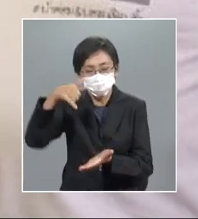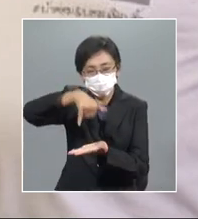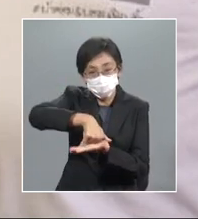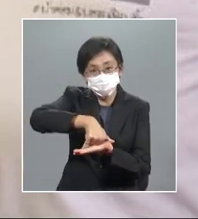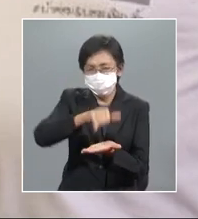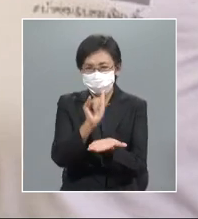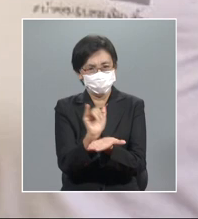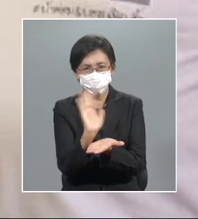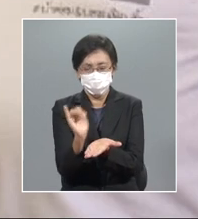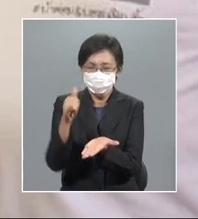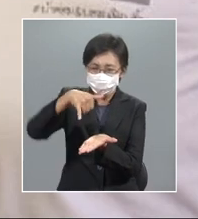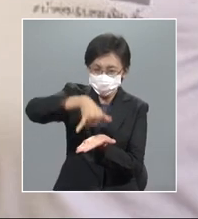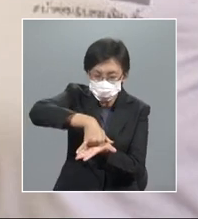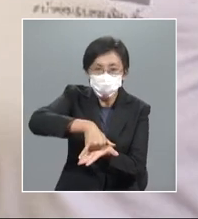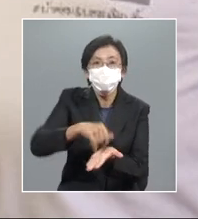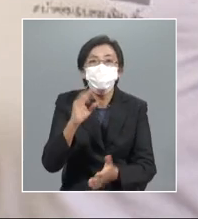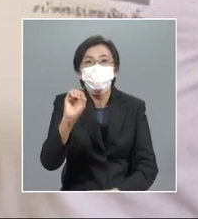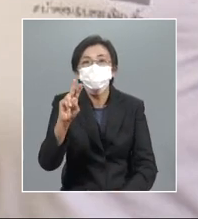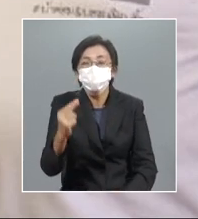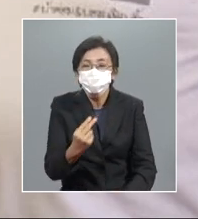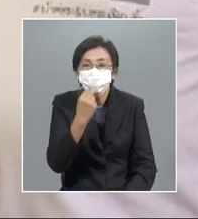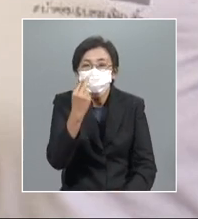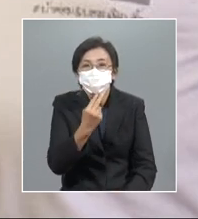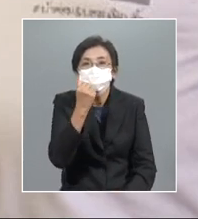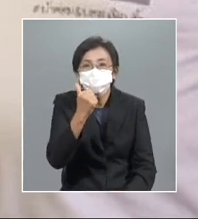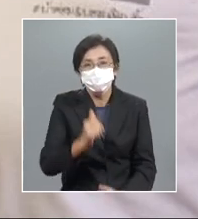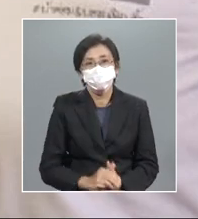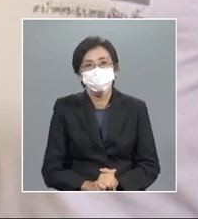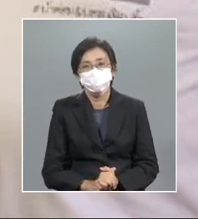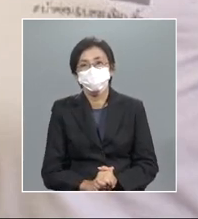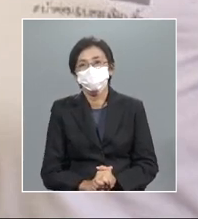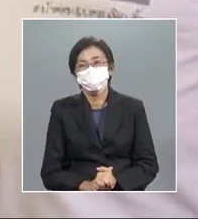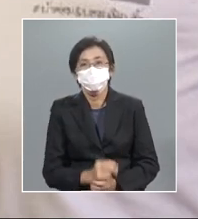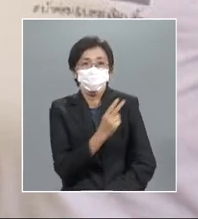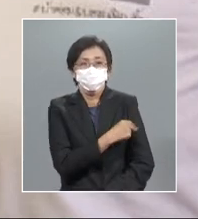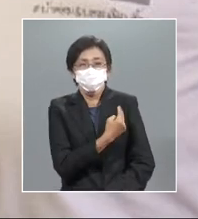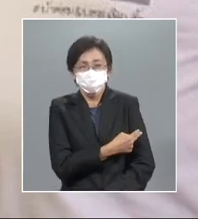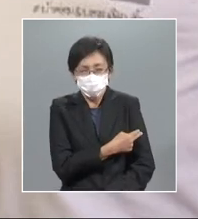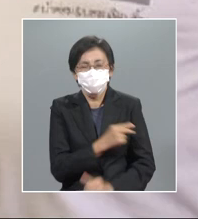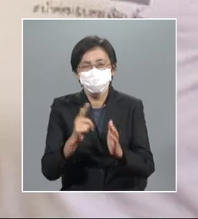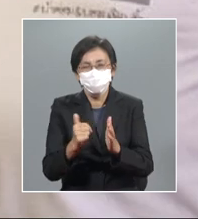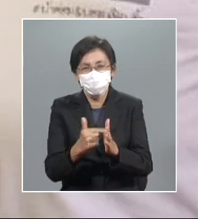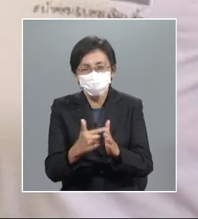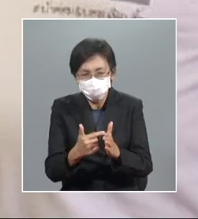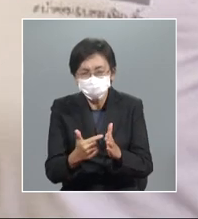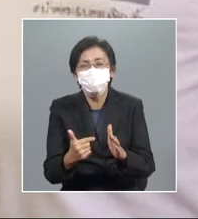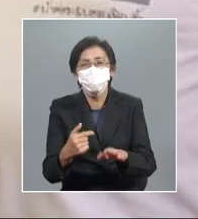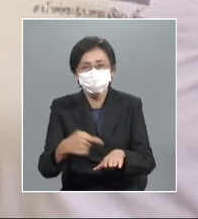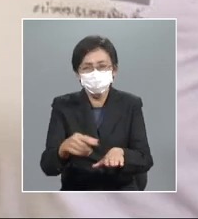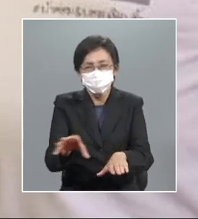เพื่อให้ได้รับ Genมากขึ้นทีหลังแต่วันคุณหมอเนี่ยพยายามให้ยานะครับผู้ชมครับ